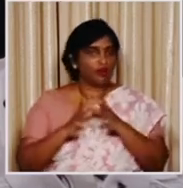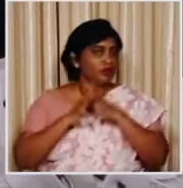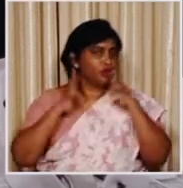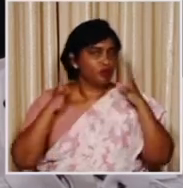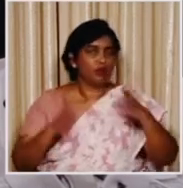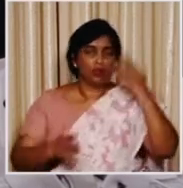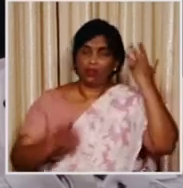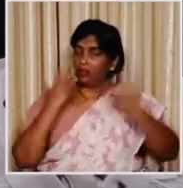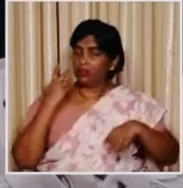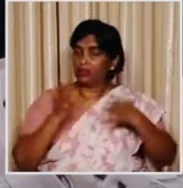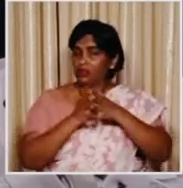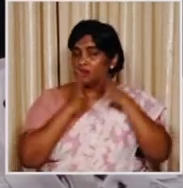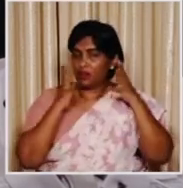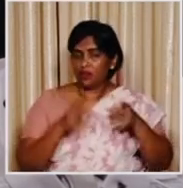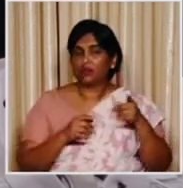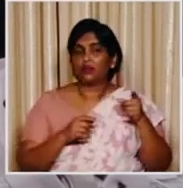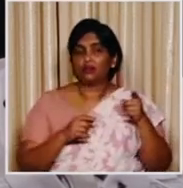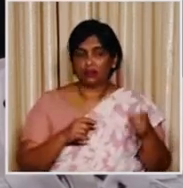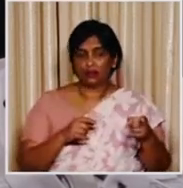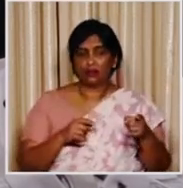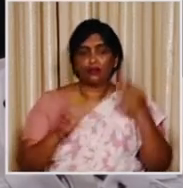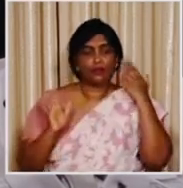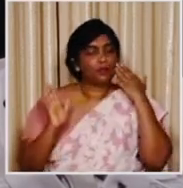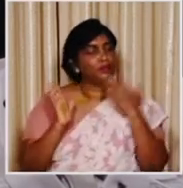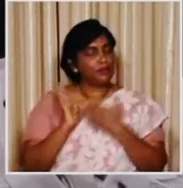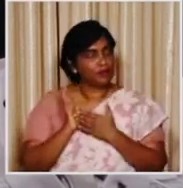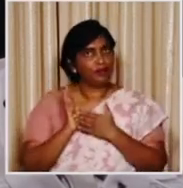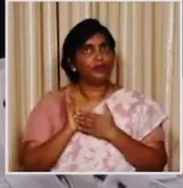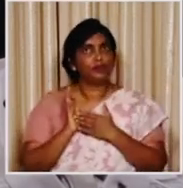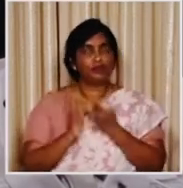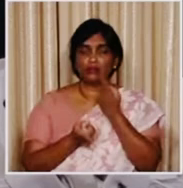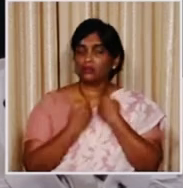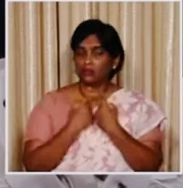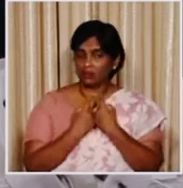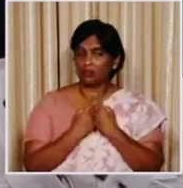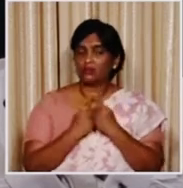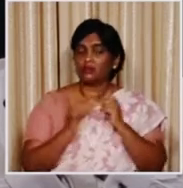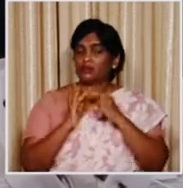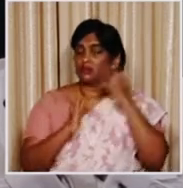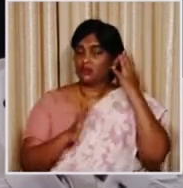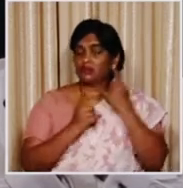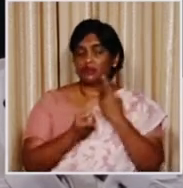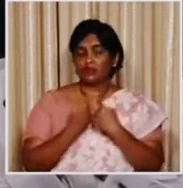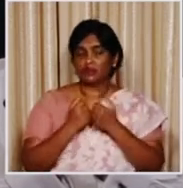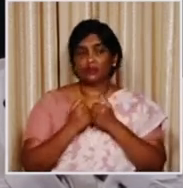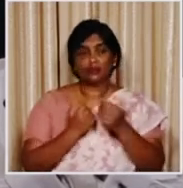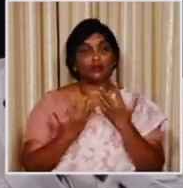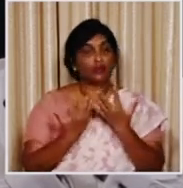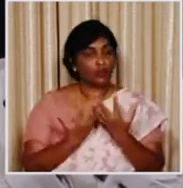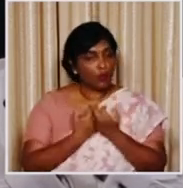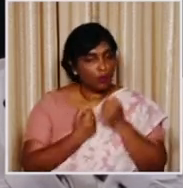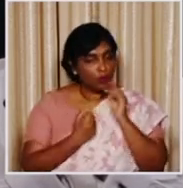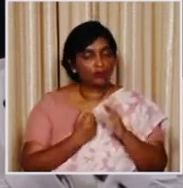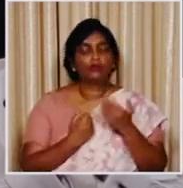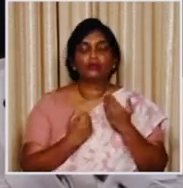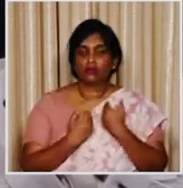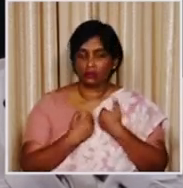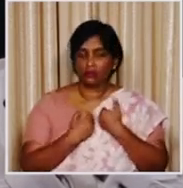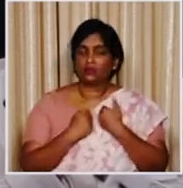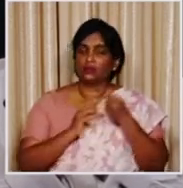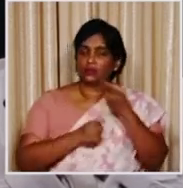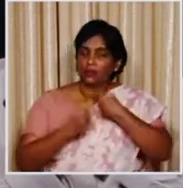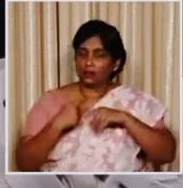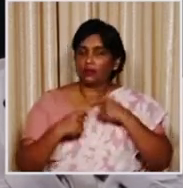ජීවිත හානියක් සිදු වෙලා තියෙද්දි මේවා පිළිබඳව සෙවීමට ජාත්‍යන්තර පරීක්ෂණයක් අවශ්‍යයි කියන තැනට අපි